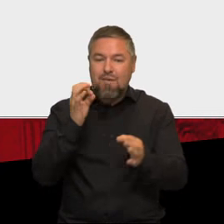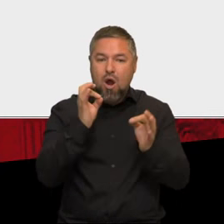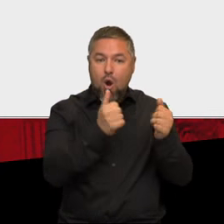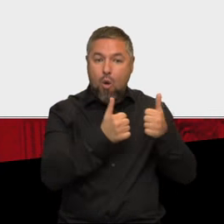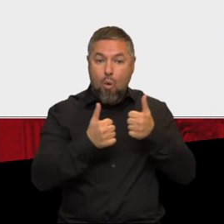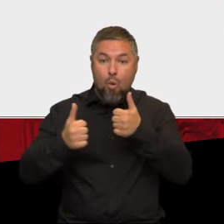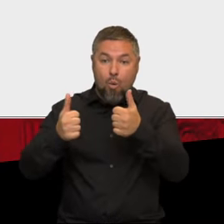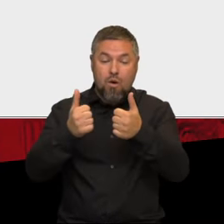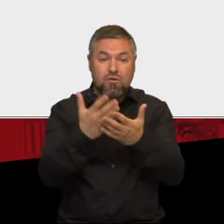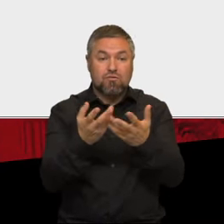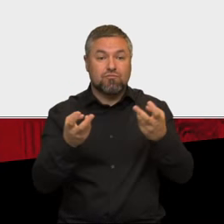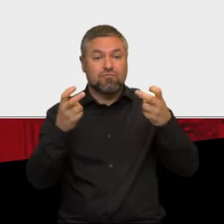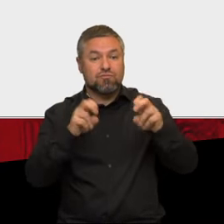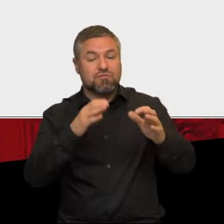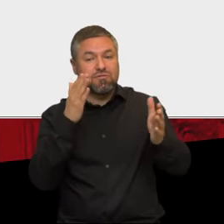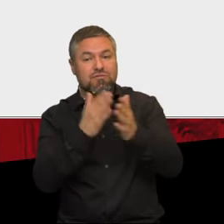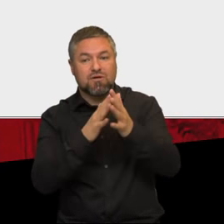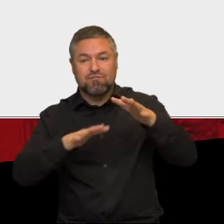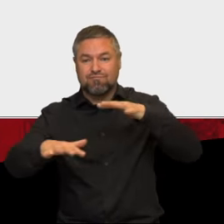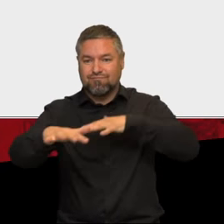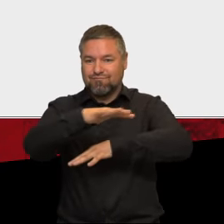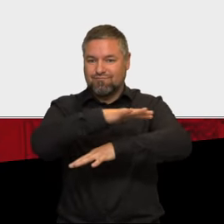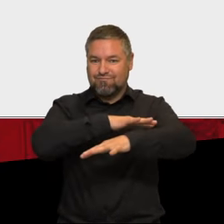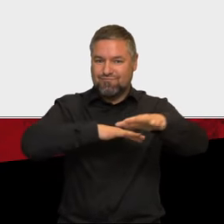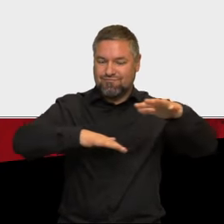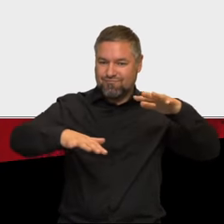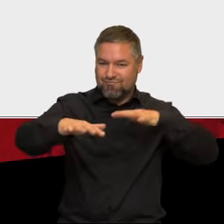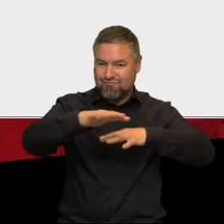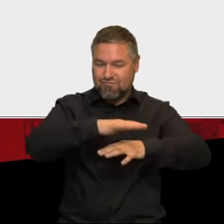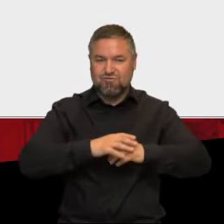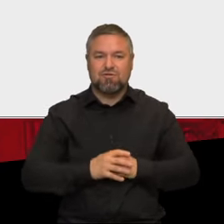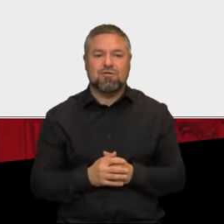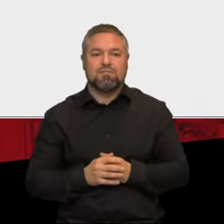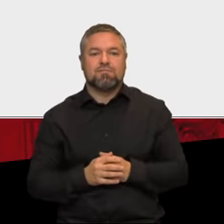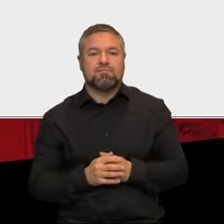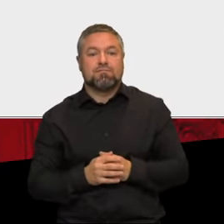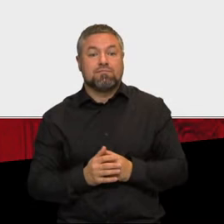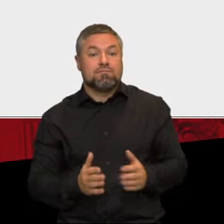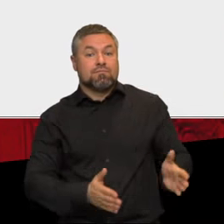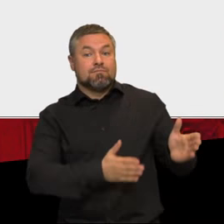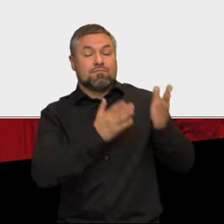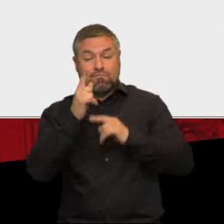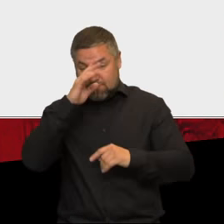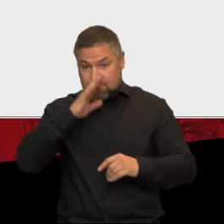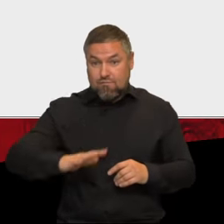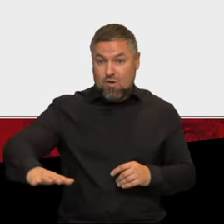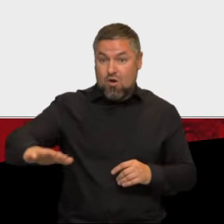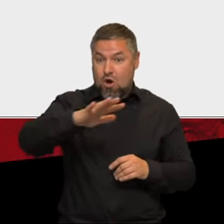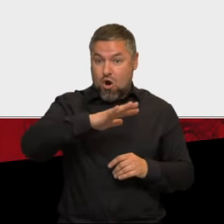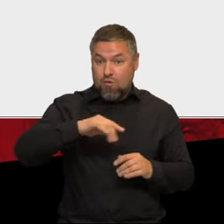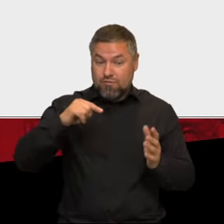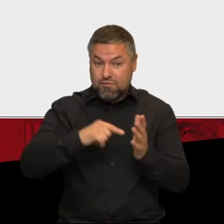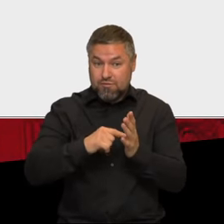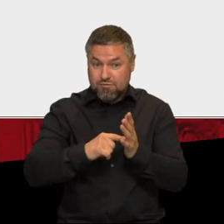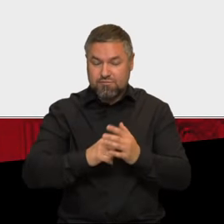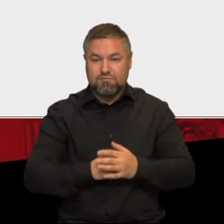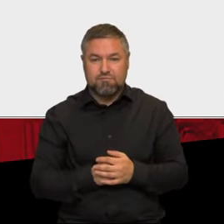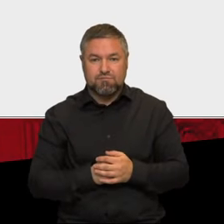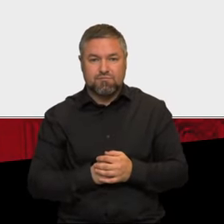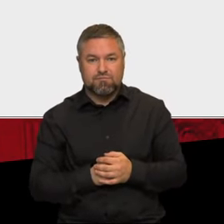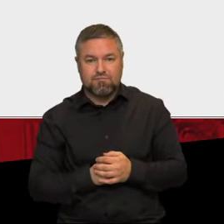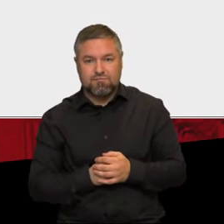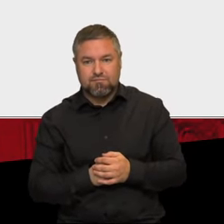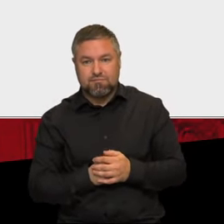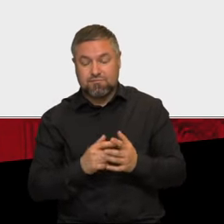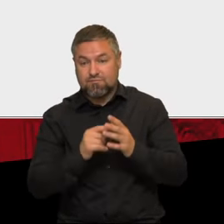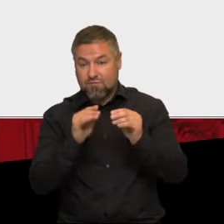ułożonych, tylko występują tam po prostu przestrzenie między regularnie ułożonymi atomami. Następnie taki obszar dyfrakcyjny, a to konkretnie intensywność